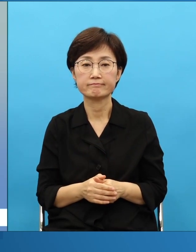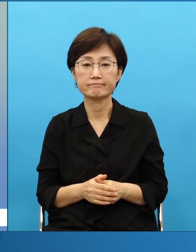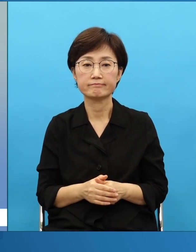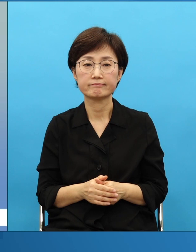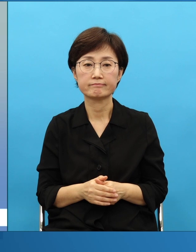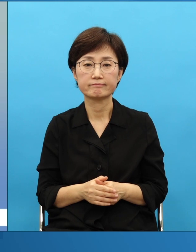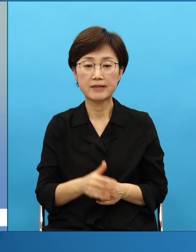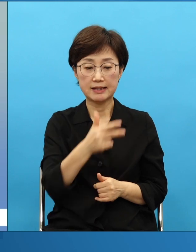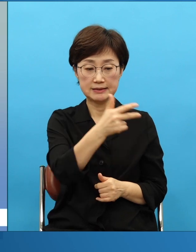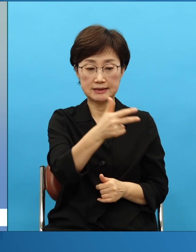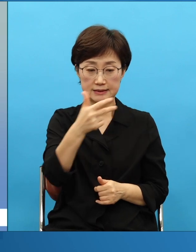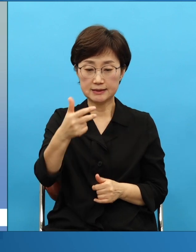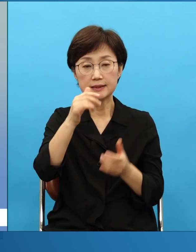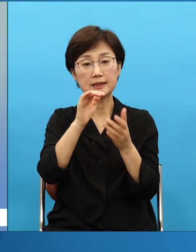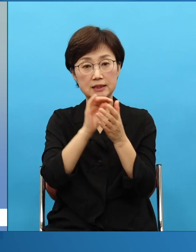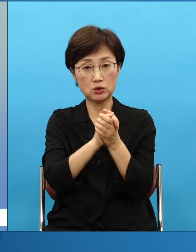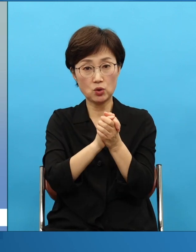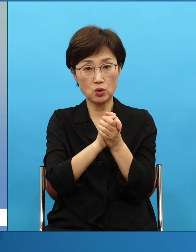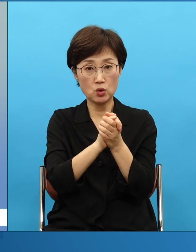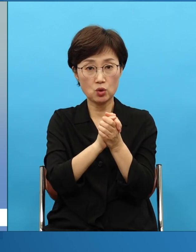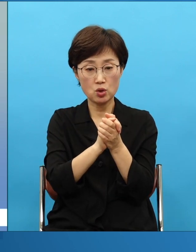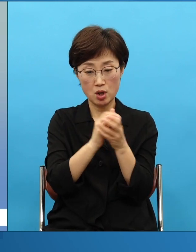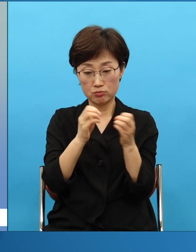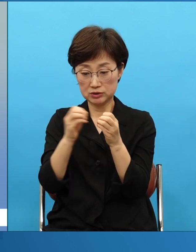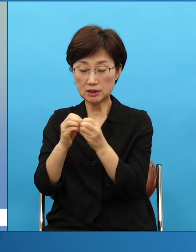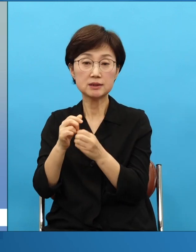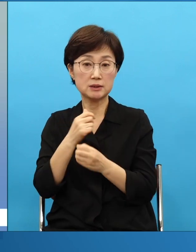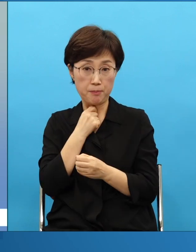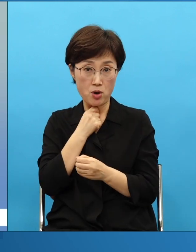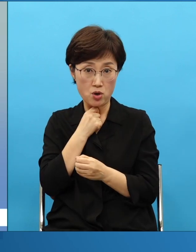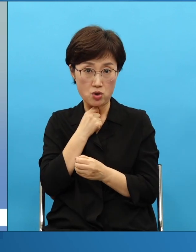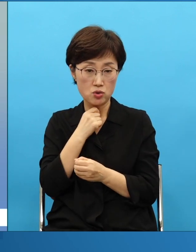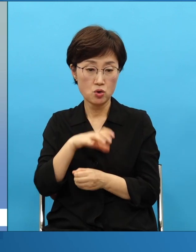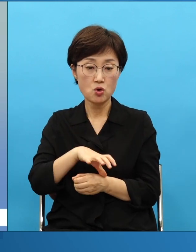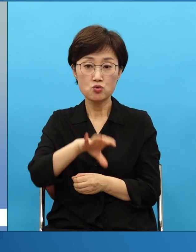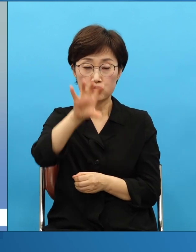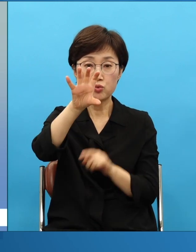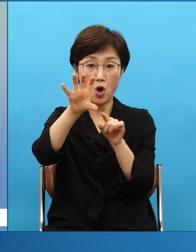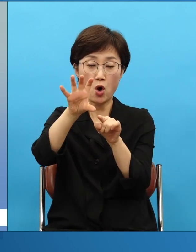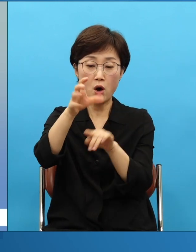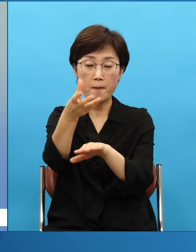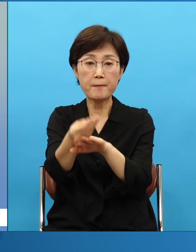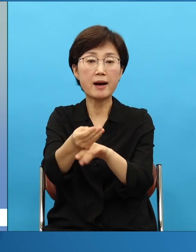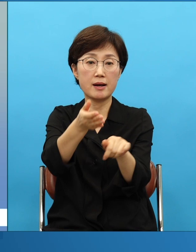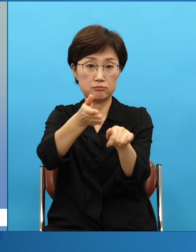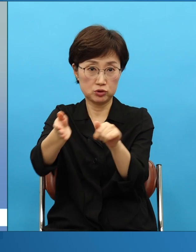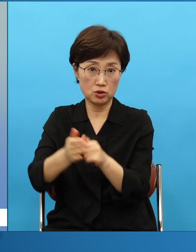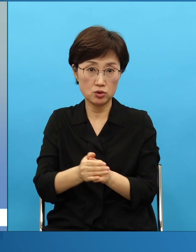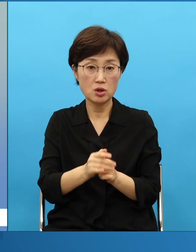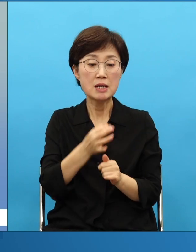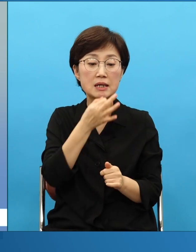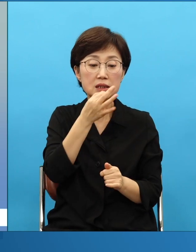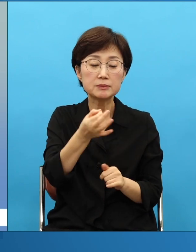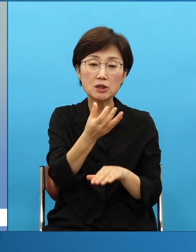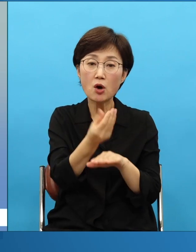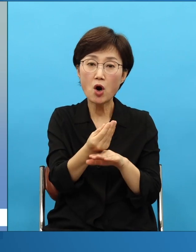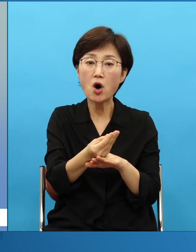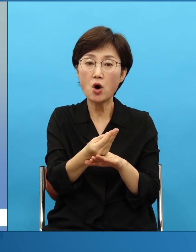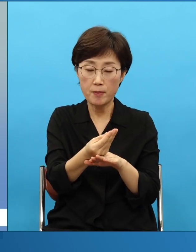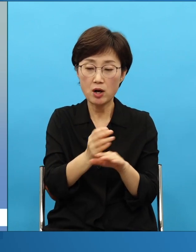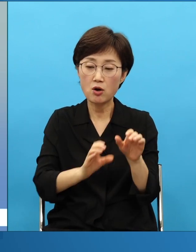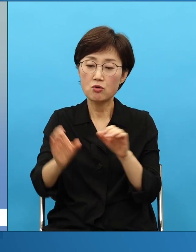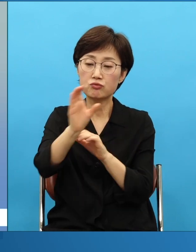또 777 기도 다국어 텍스트 파일이 위아.kr 공지사항에 게시됐고 다국어 음성 파일도